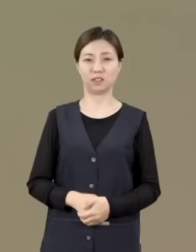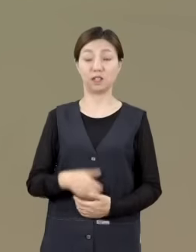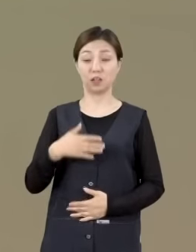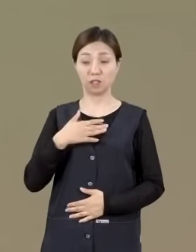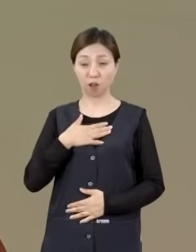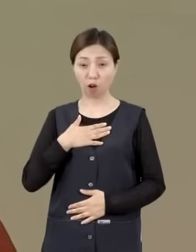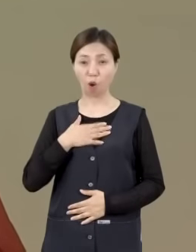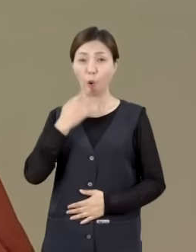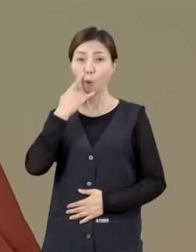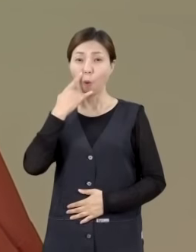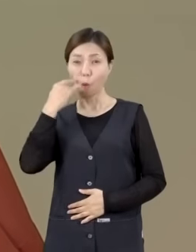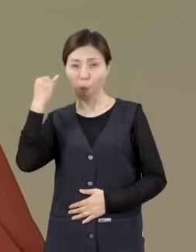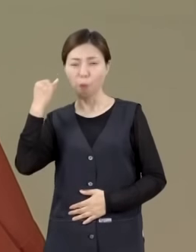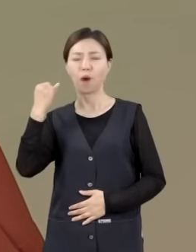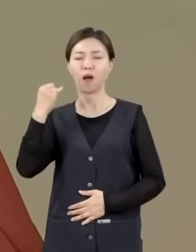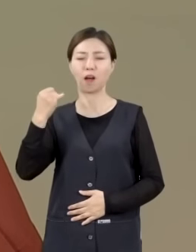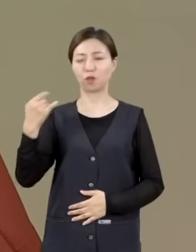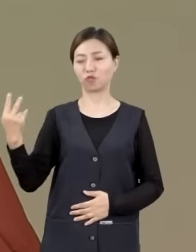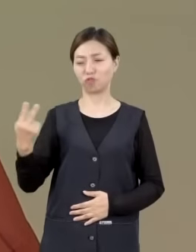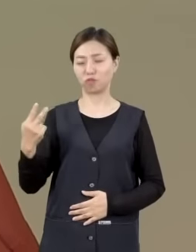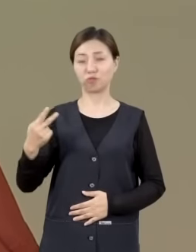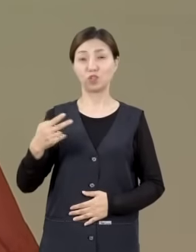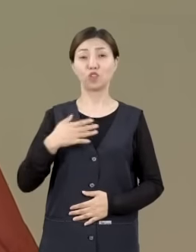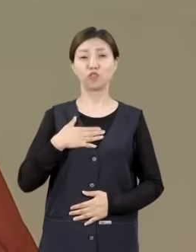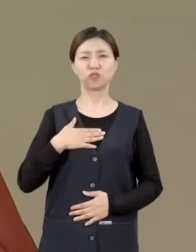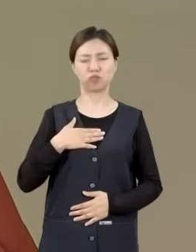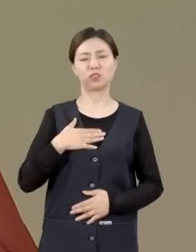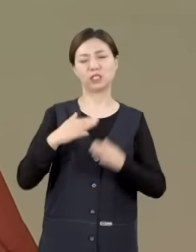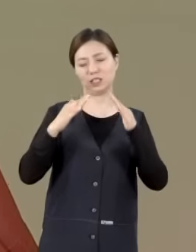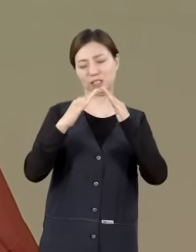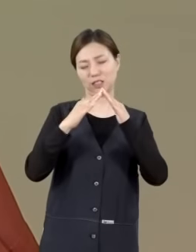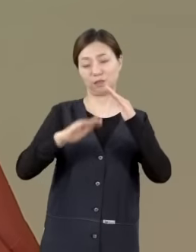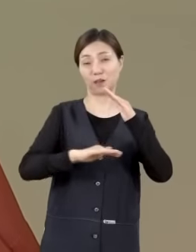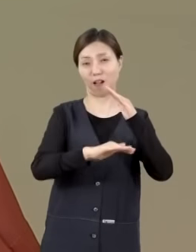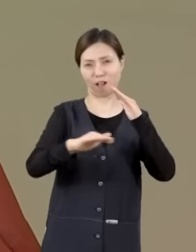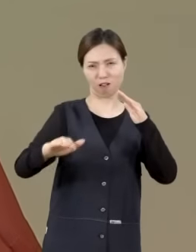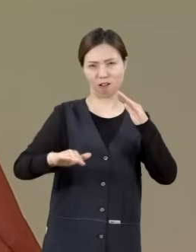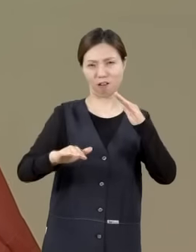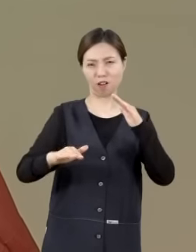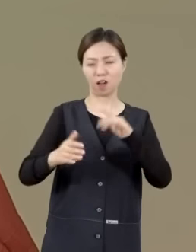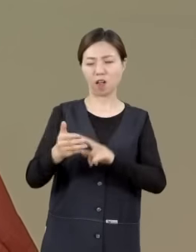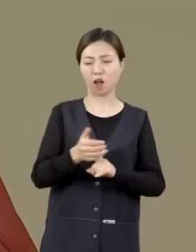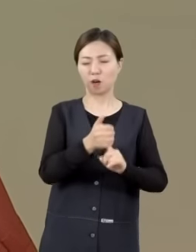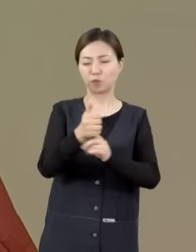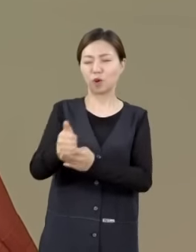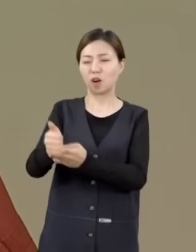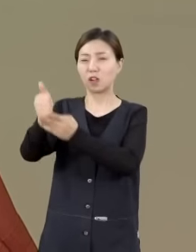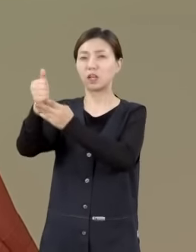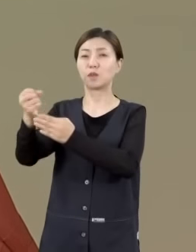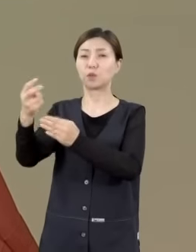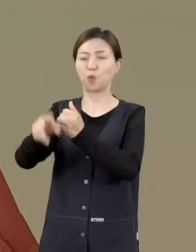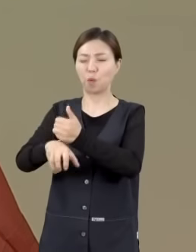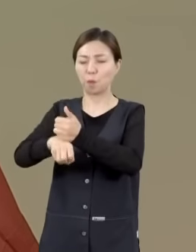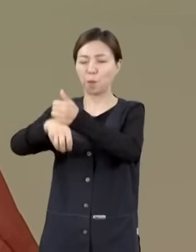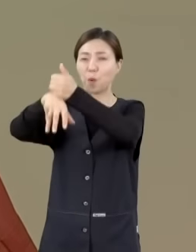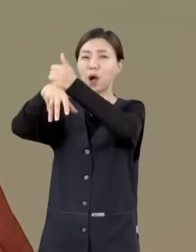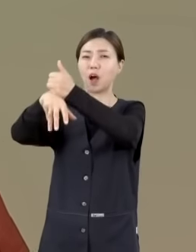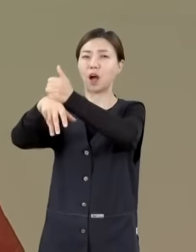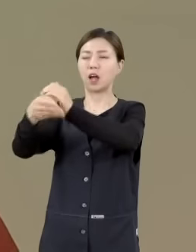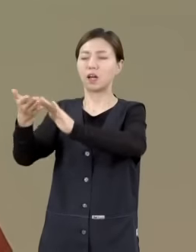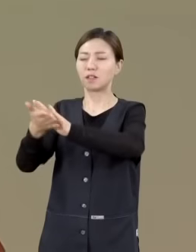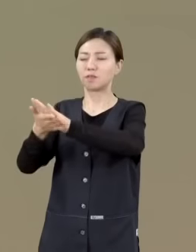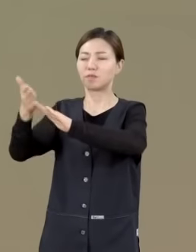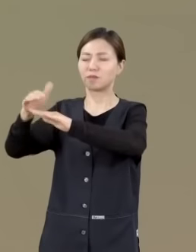있습니다 이것 말고도 어머니와 저희 집에는 크고 작은 가피를